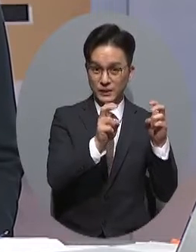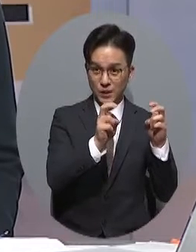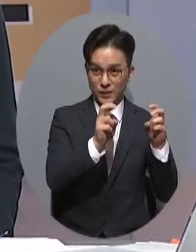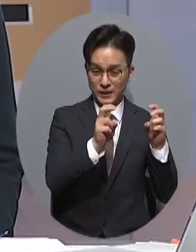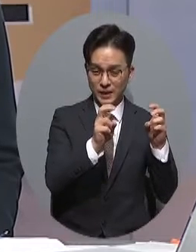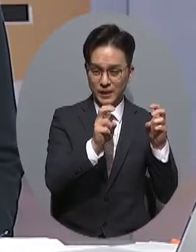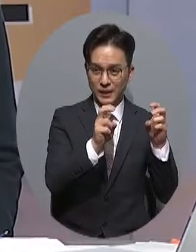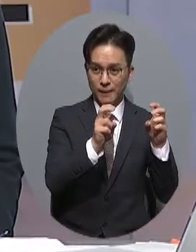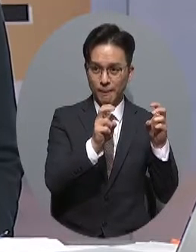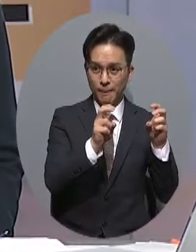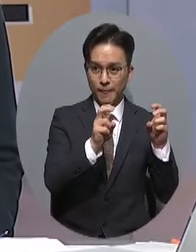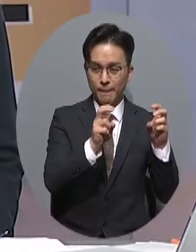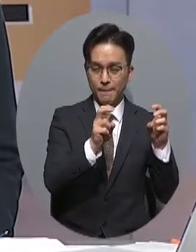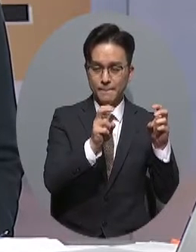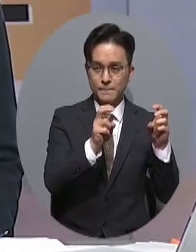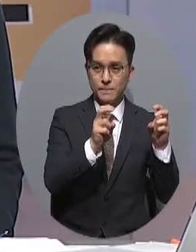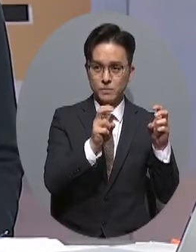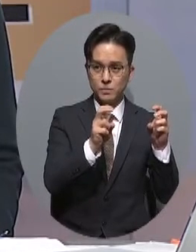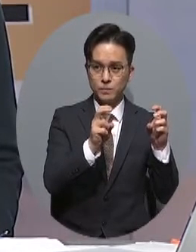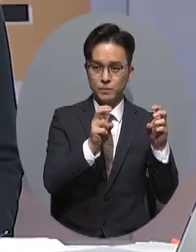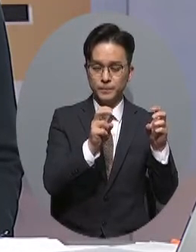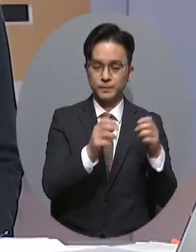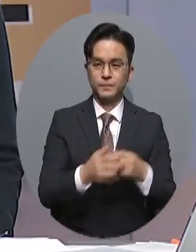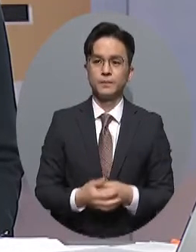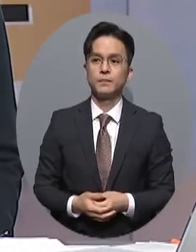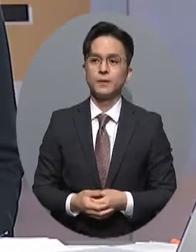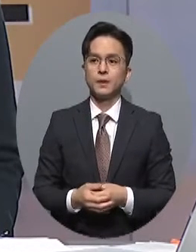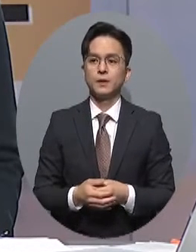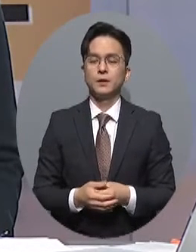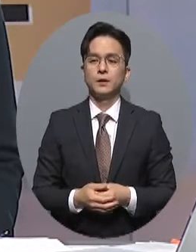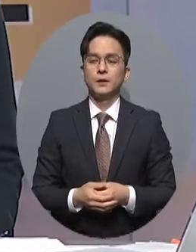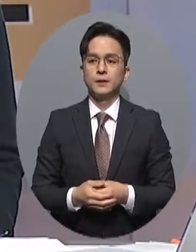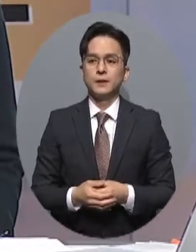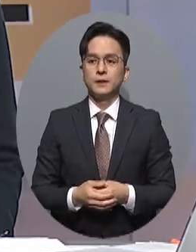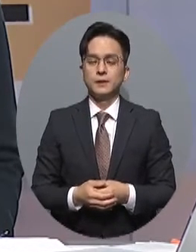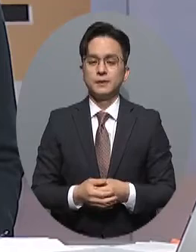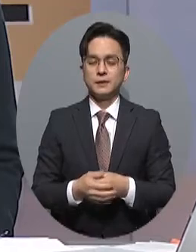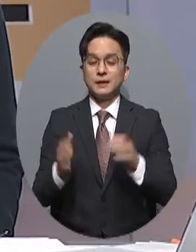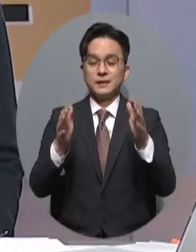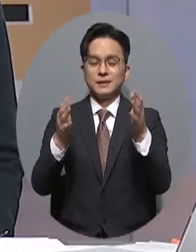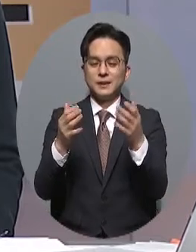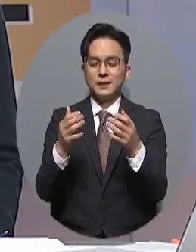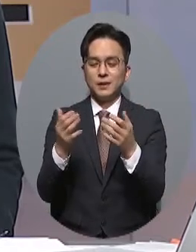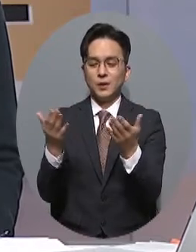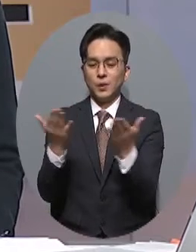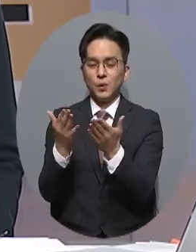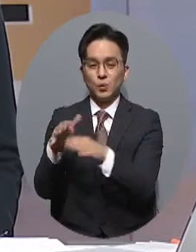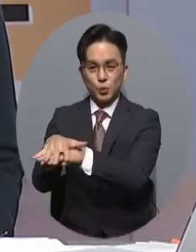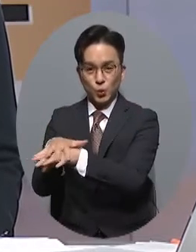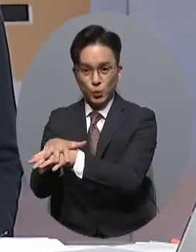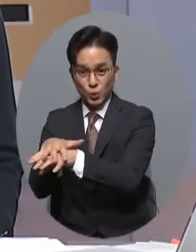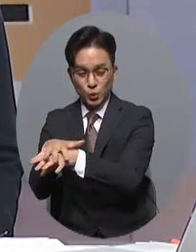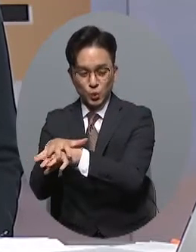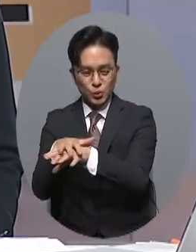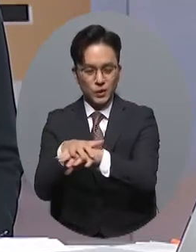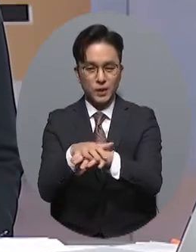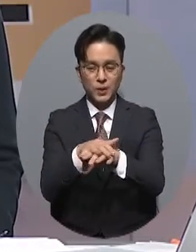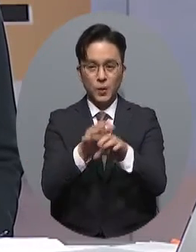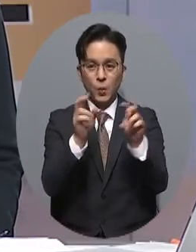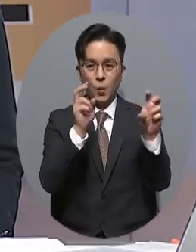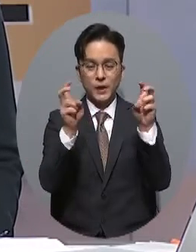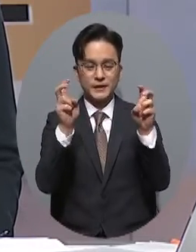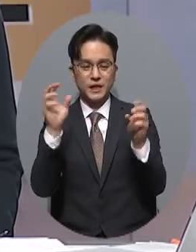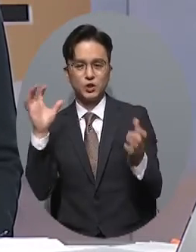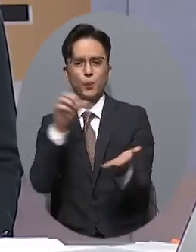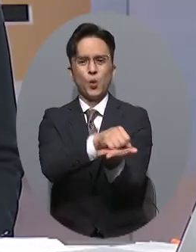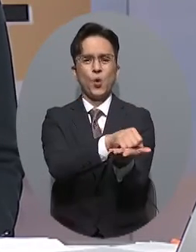했다면 과연 사측에서 손해가 발생했을까 점거를 했기 때문에 몇백억의 손해가 일어났기 때문에 거기에 대한 손해배상청구를